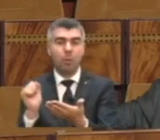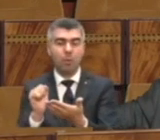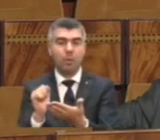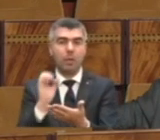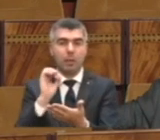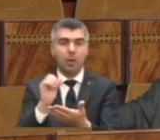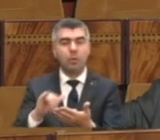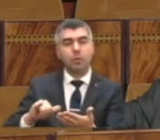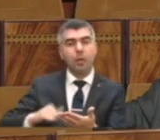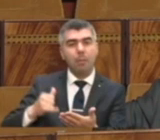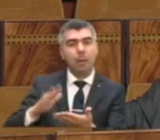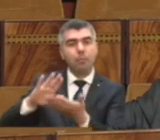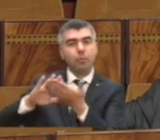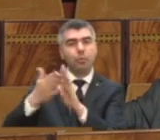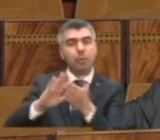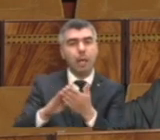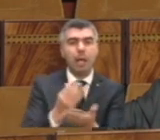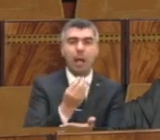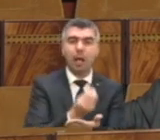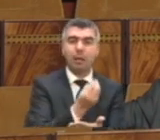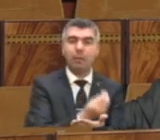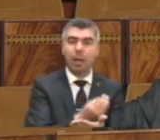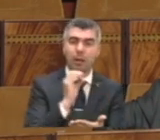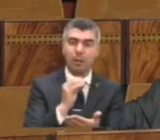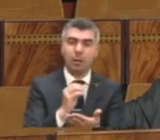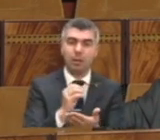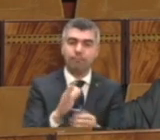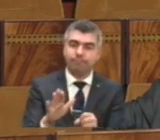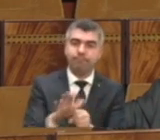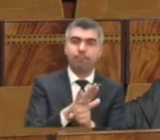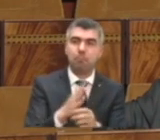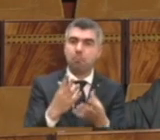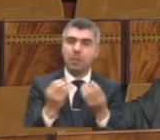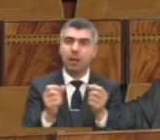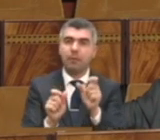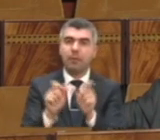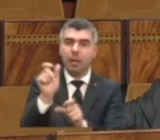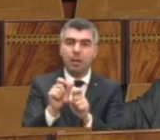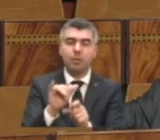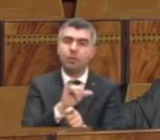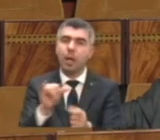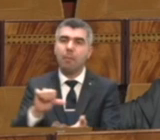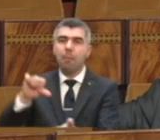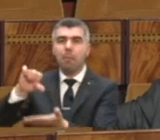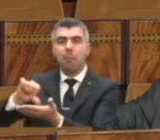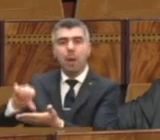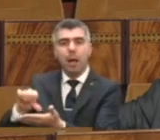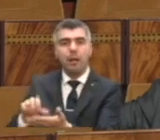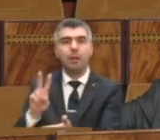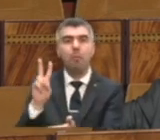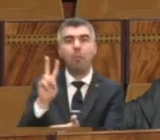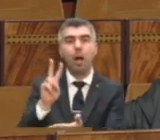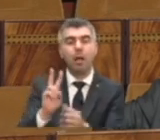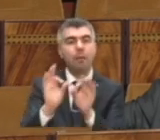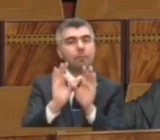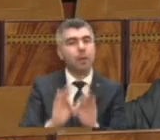متنفس للشباب والجمعيات والاطفال بهذه الجهه اللي كتعرف اكتضاد سكاني وما كاينش مراكز ديال التخييم، ما كايناش تما في